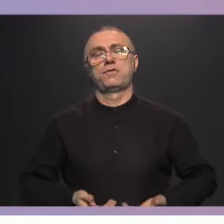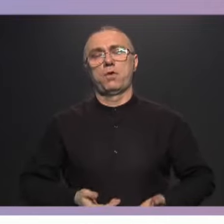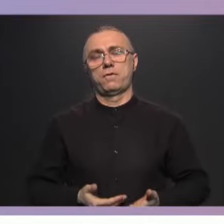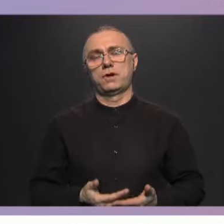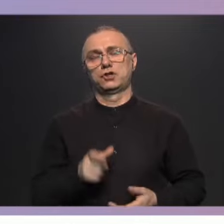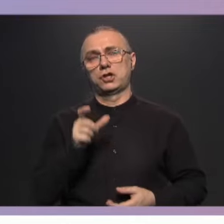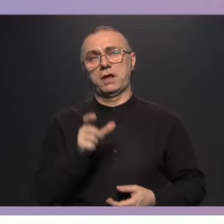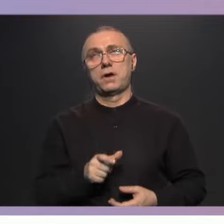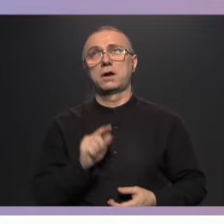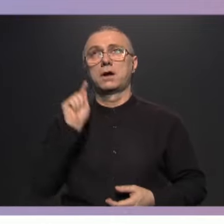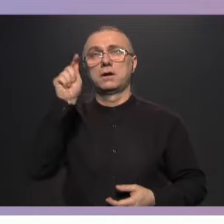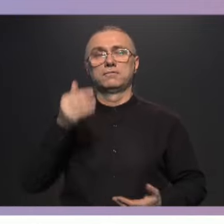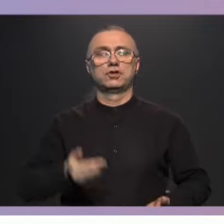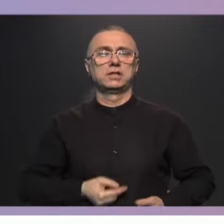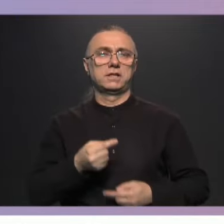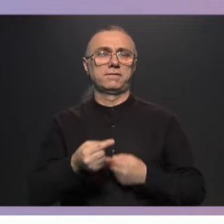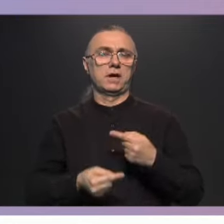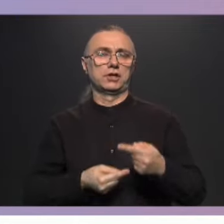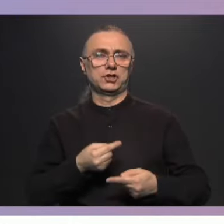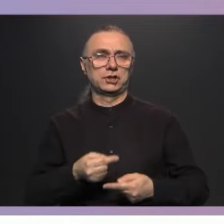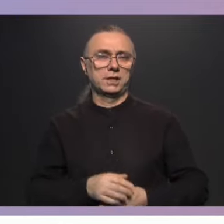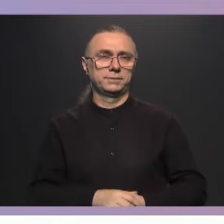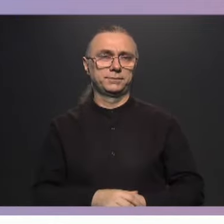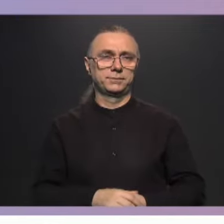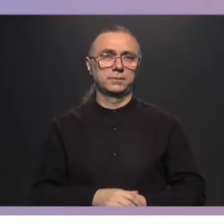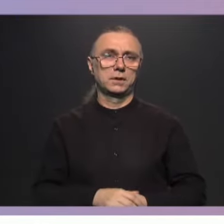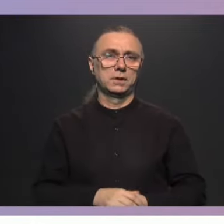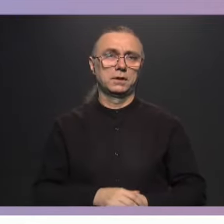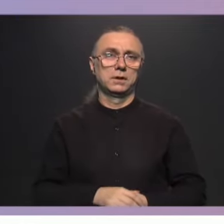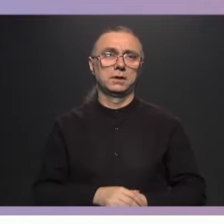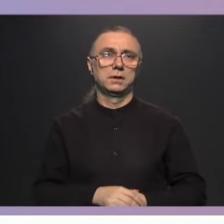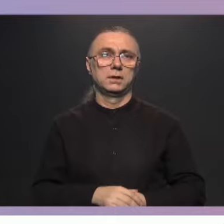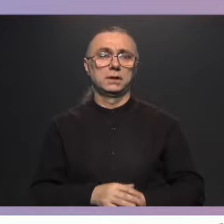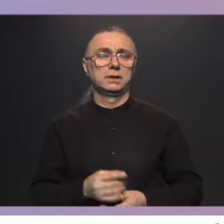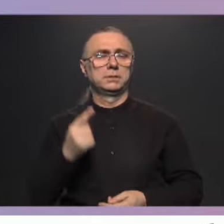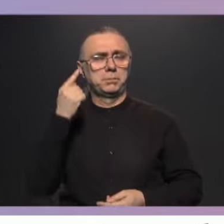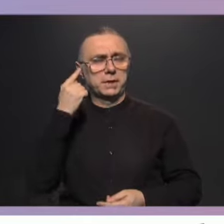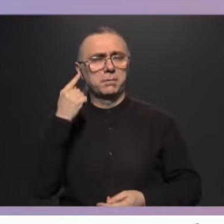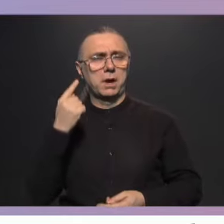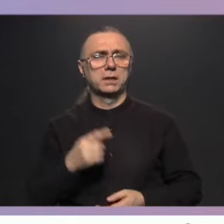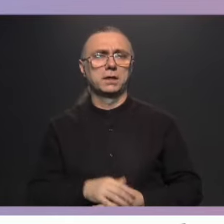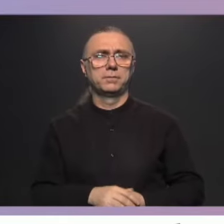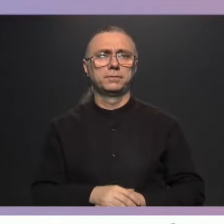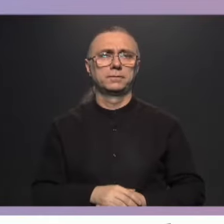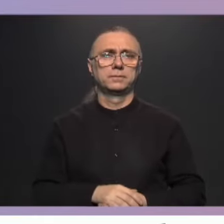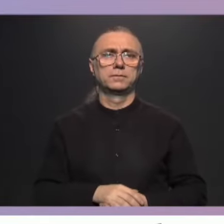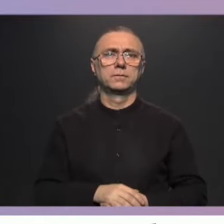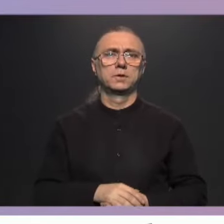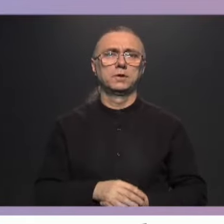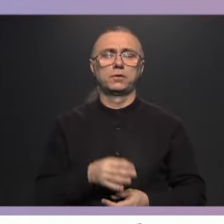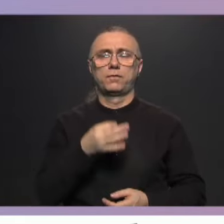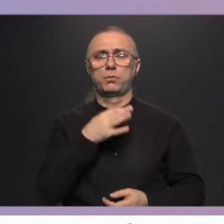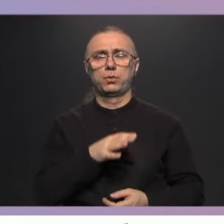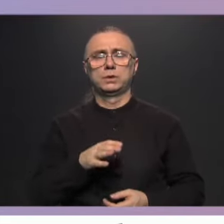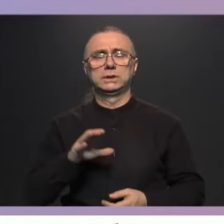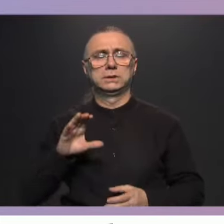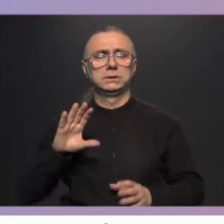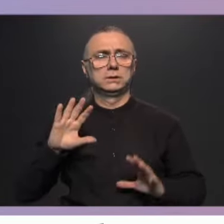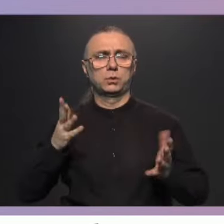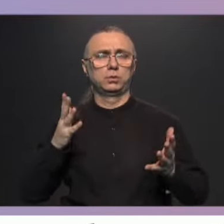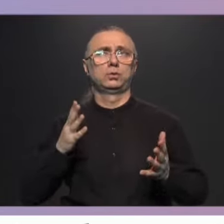вечной, ушедшего от нас ныне. Вот. И с пониманием, что в любую секунду Господь